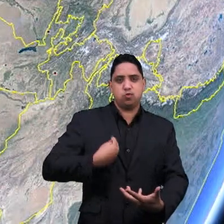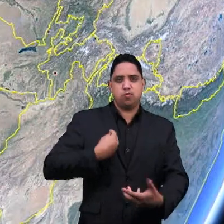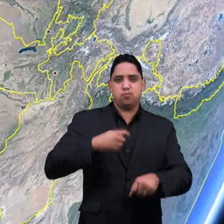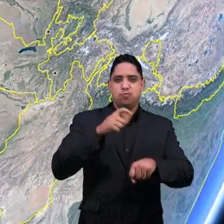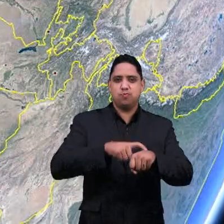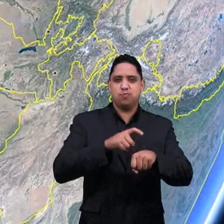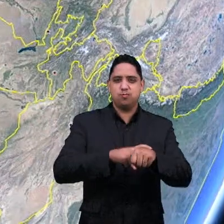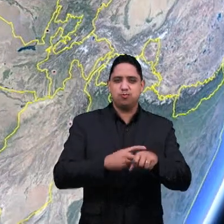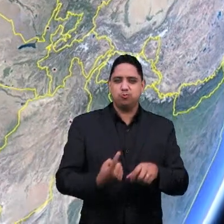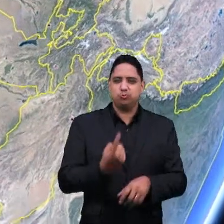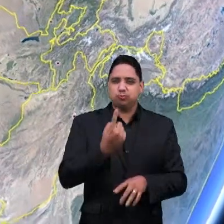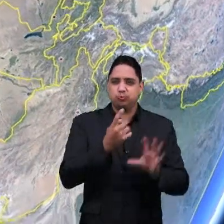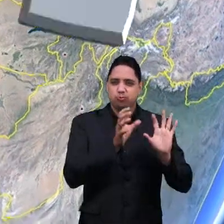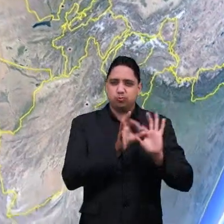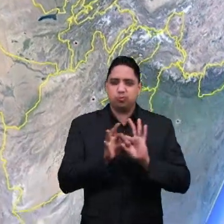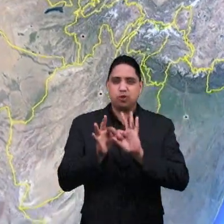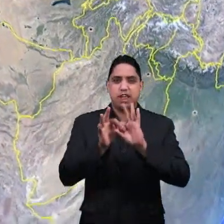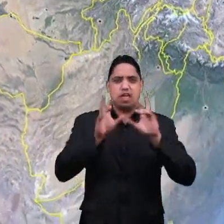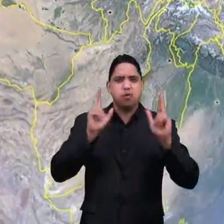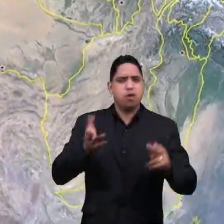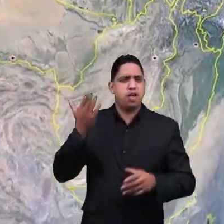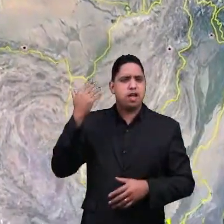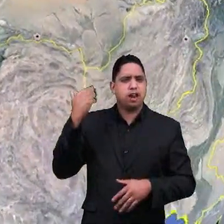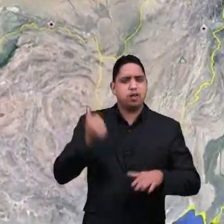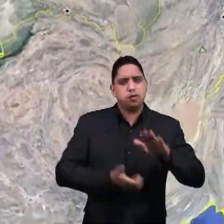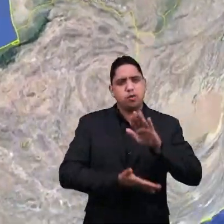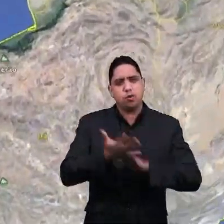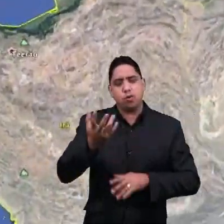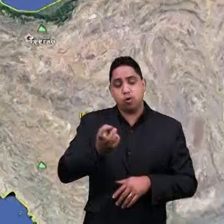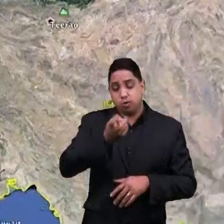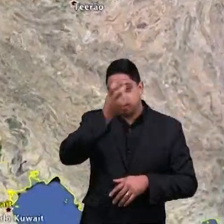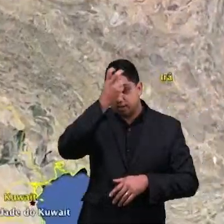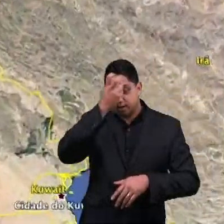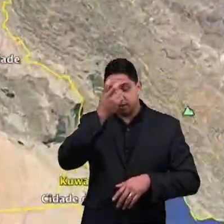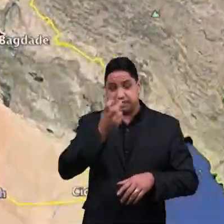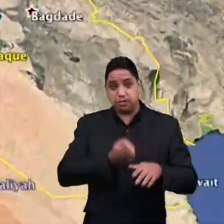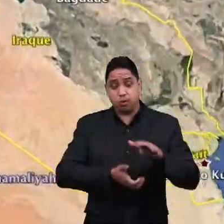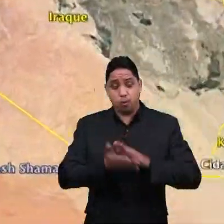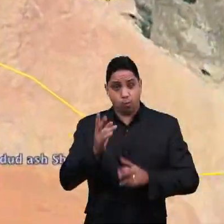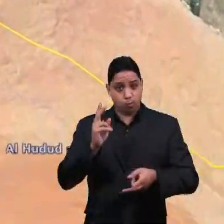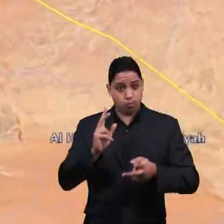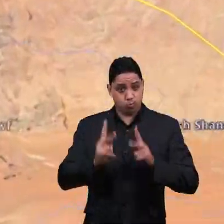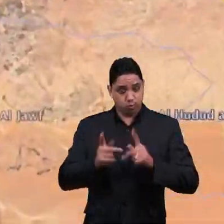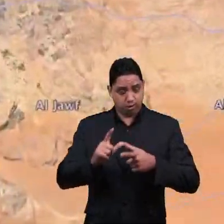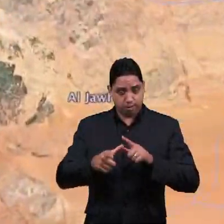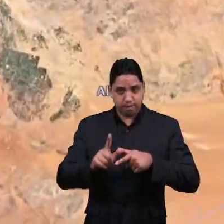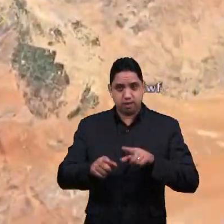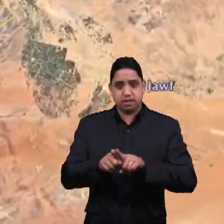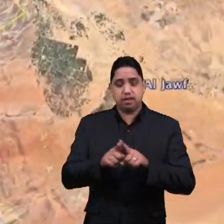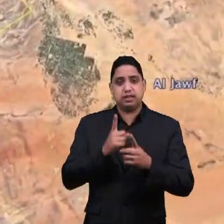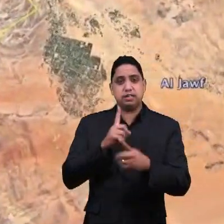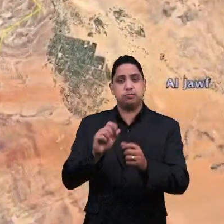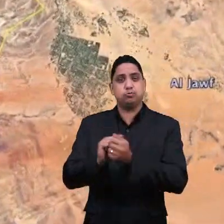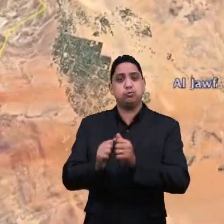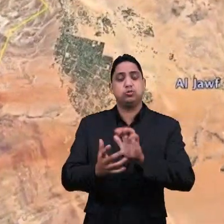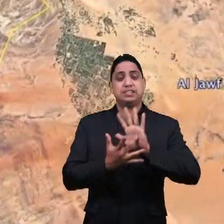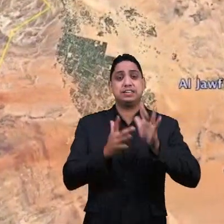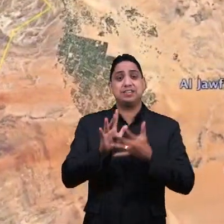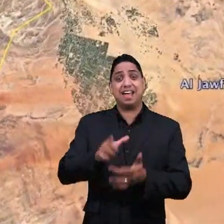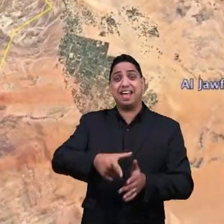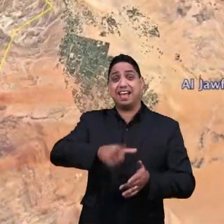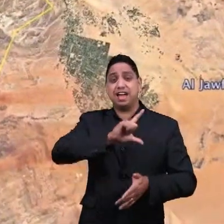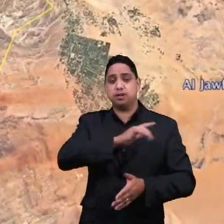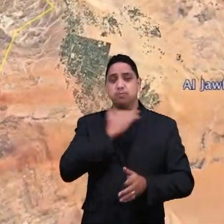vivent un moment d'unité et de communion, comme l'ont vécu les Hébreux à leur sortie d'Égypte et les disciples avec le